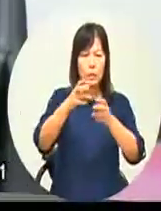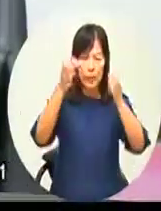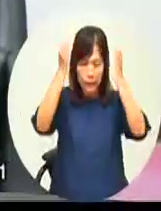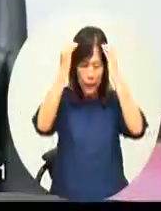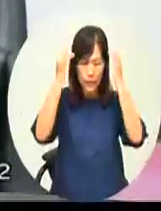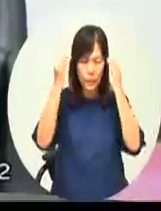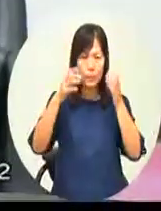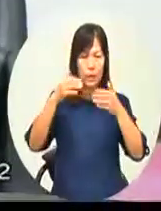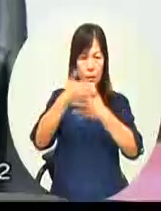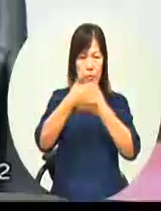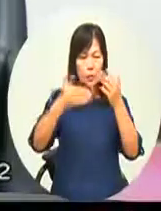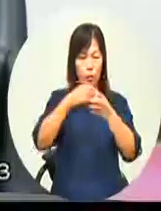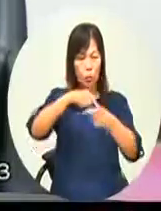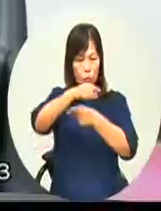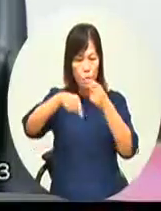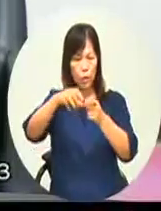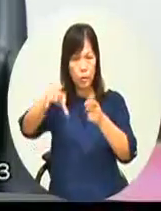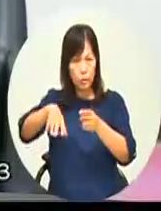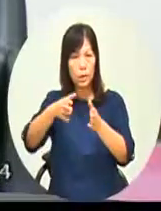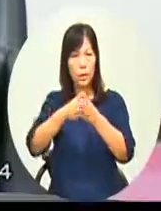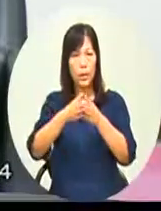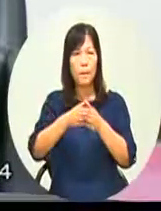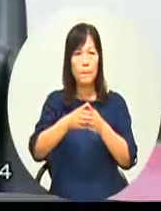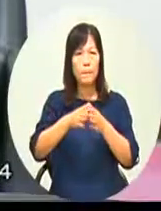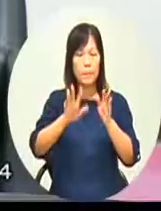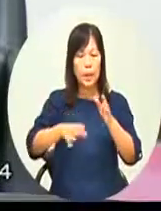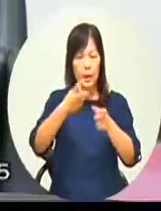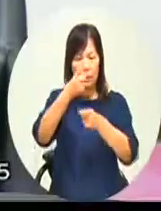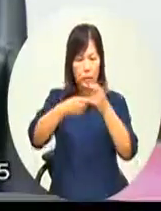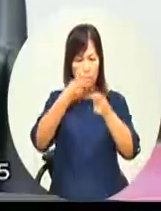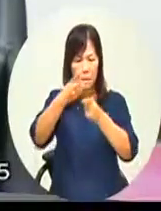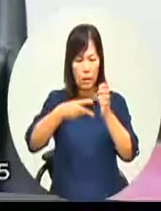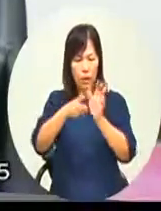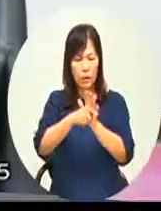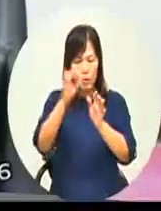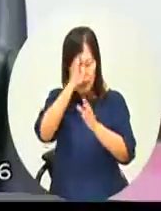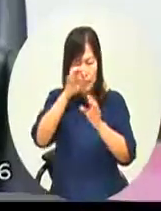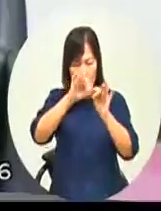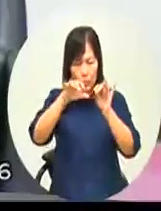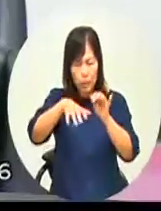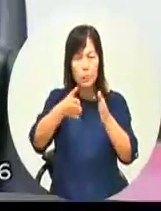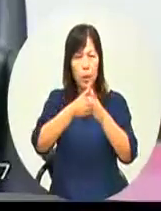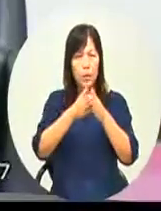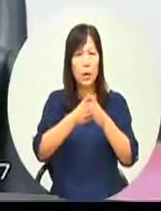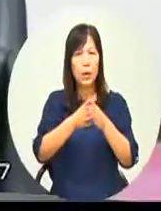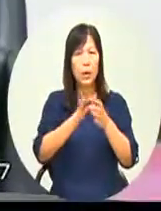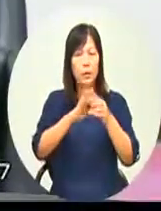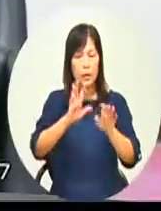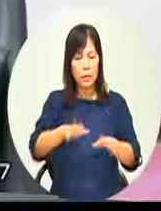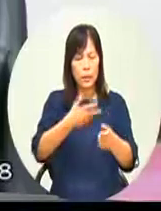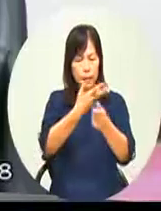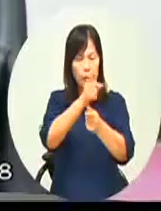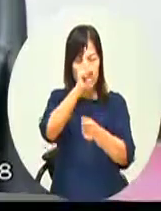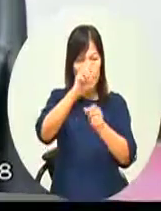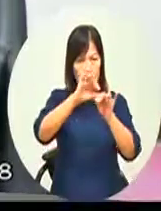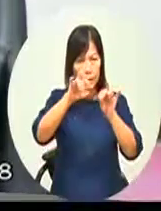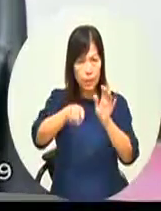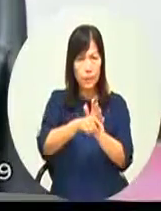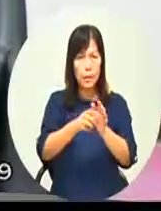那这个楠梓的交通转运站在这两年一直在寻找地点，那现在本席有提供一个地点，就是